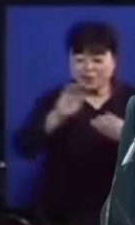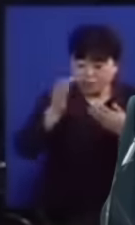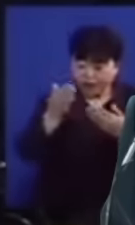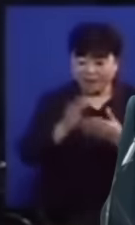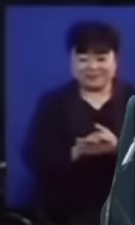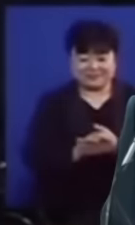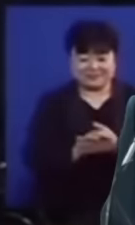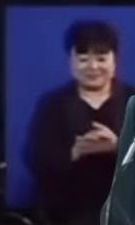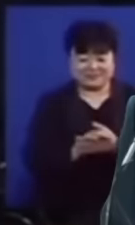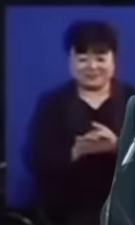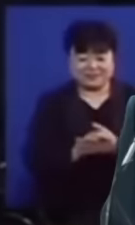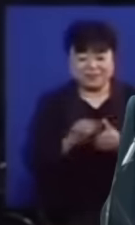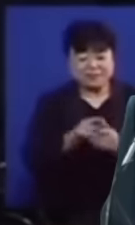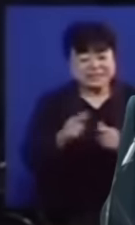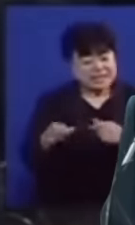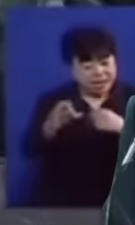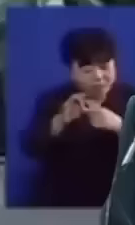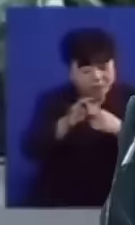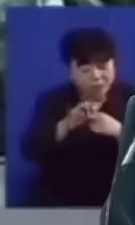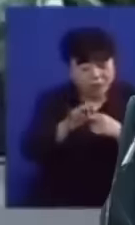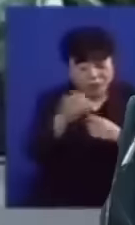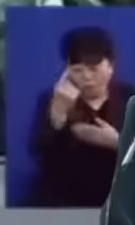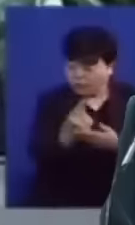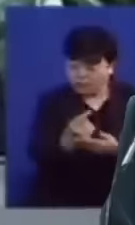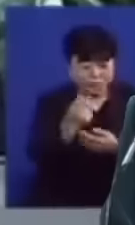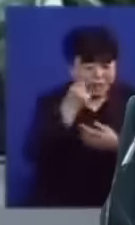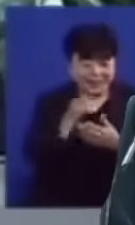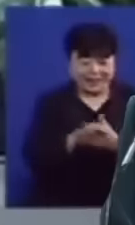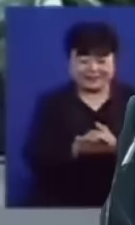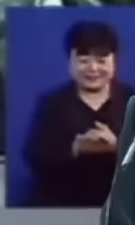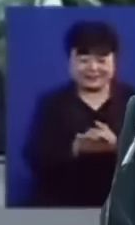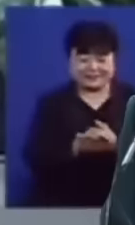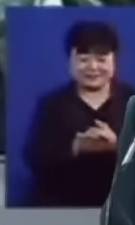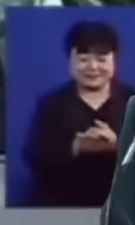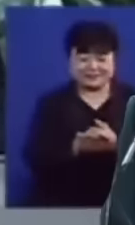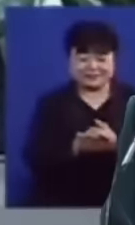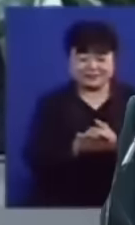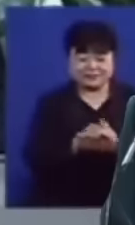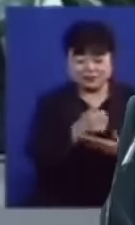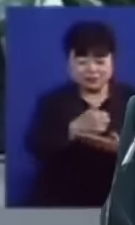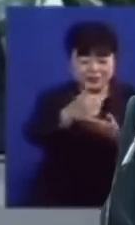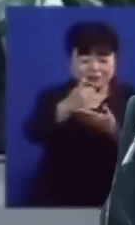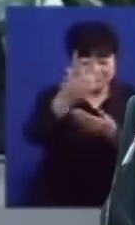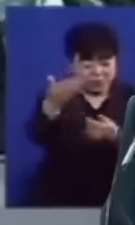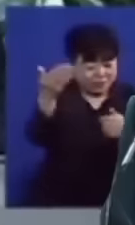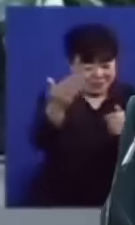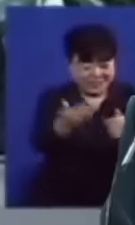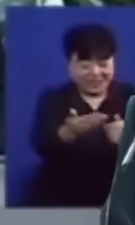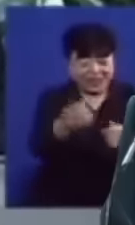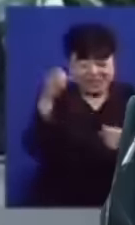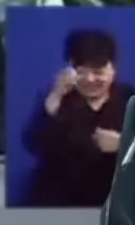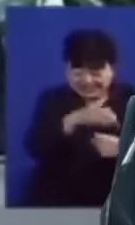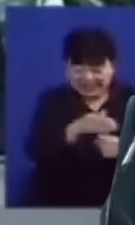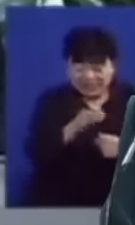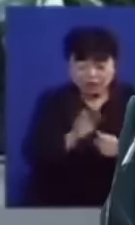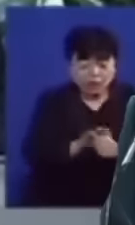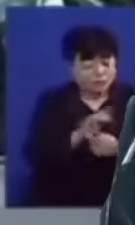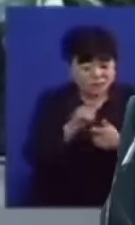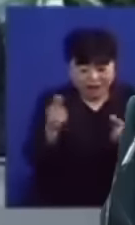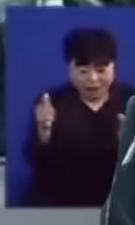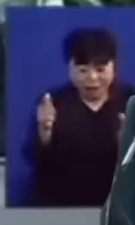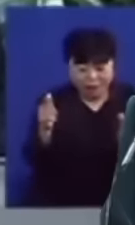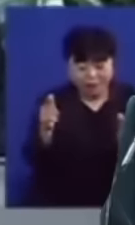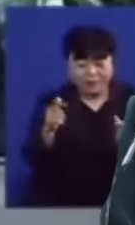되는데 안 믿으면 그런 게 안 온다 말입니다. 주님은 여러분에게 그냥 도와주는 것이